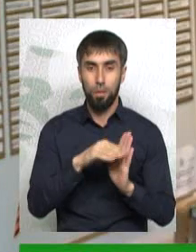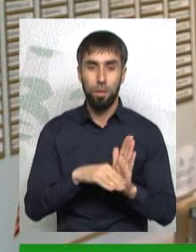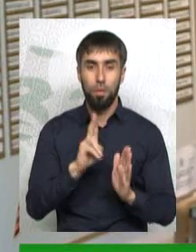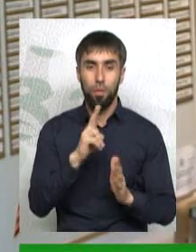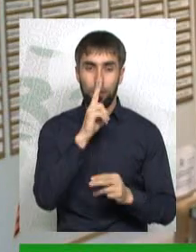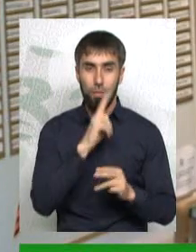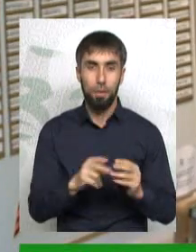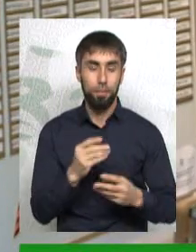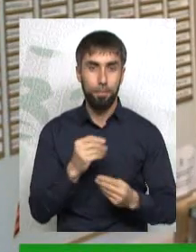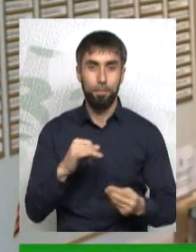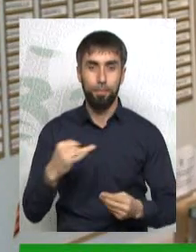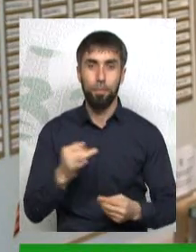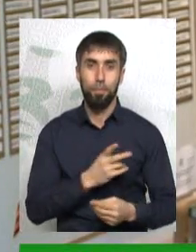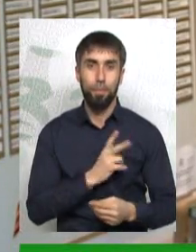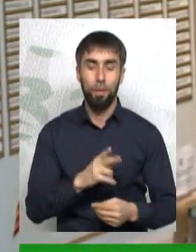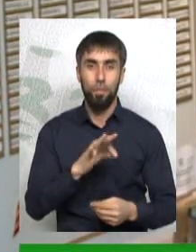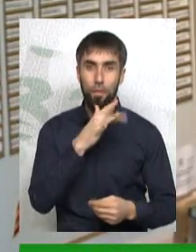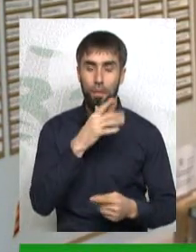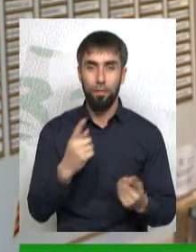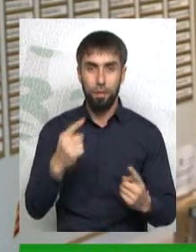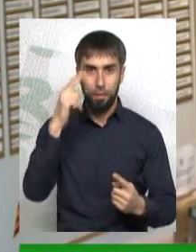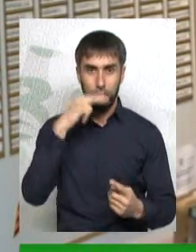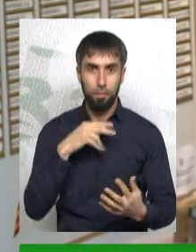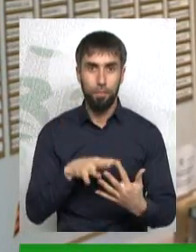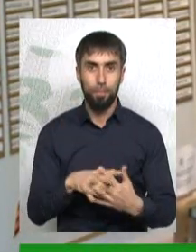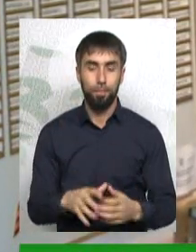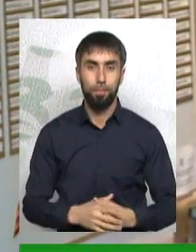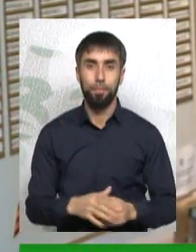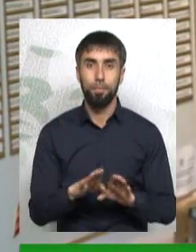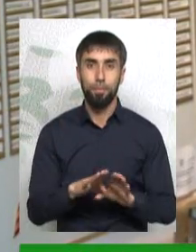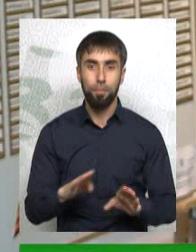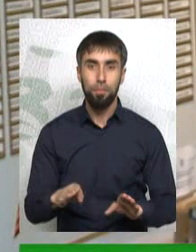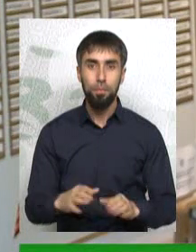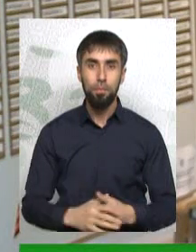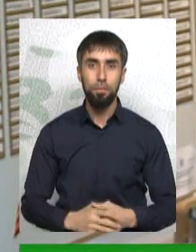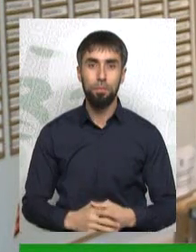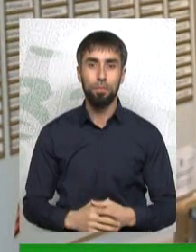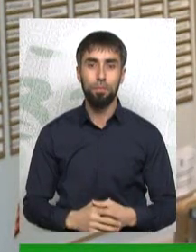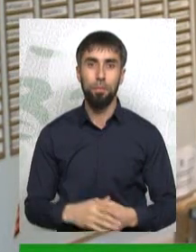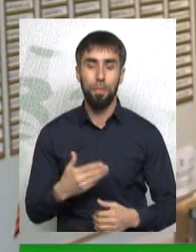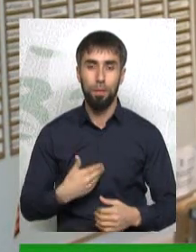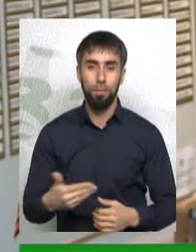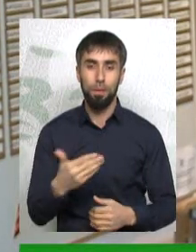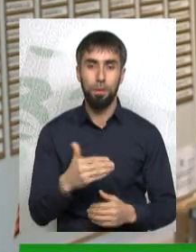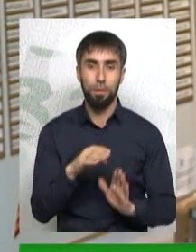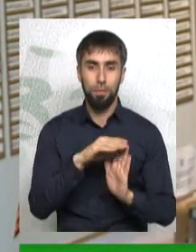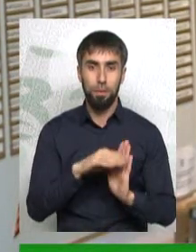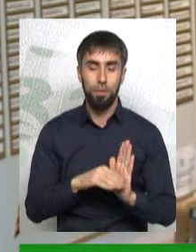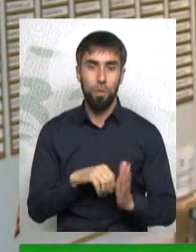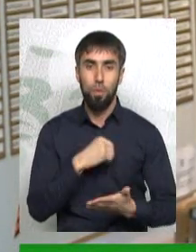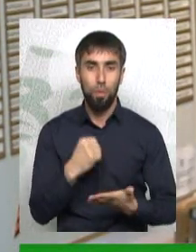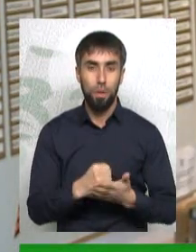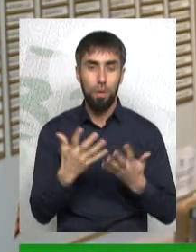и погибших во время Великой Отечественной войны. Таких мы список